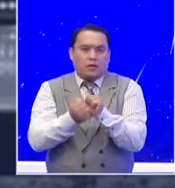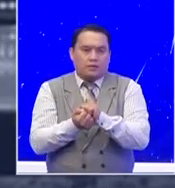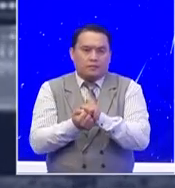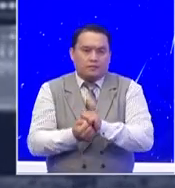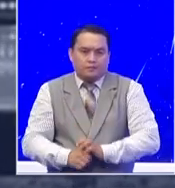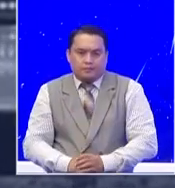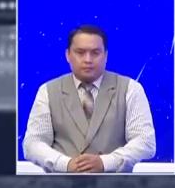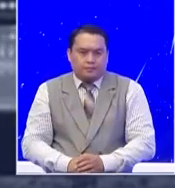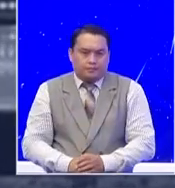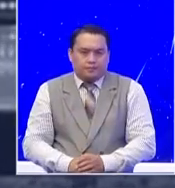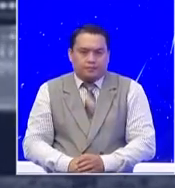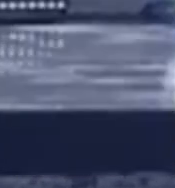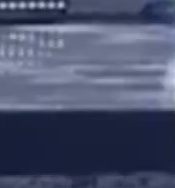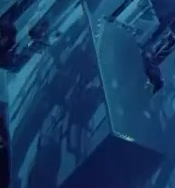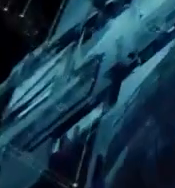сақталмақ.